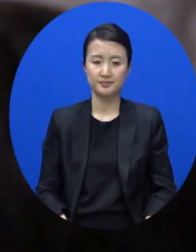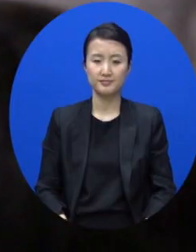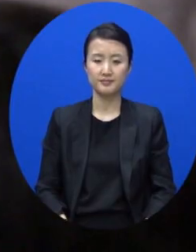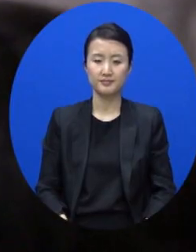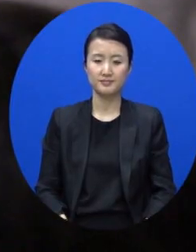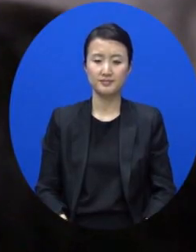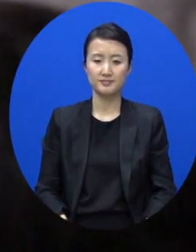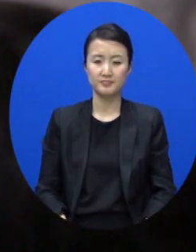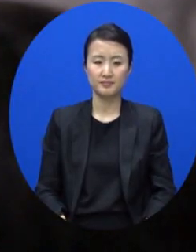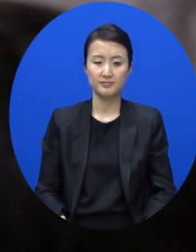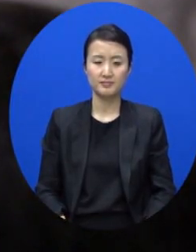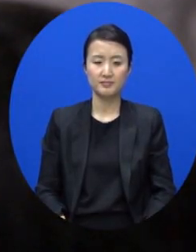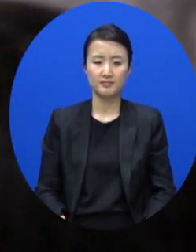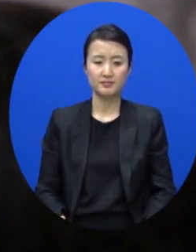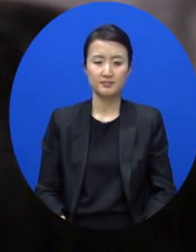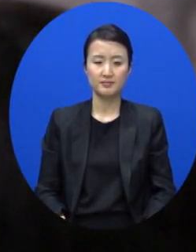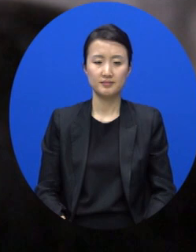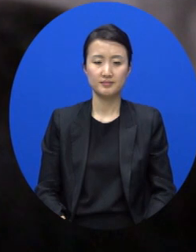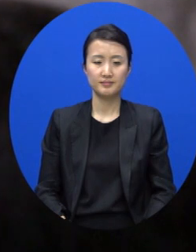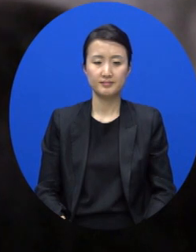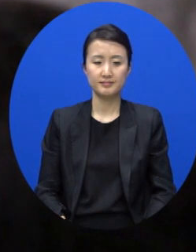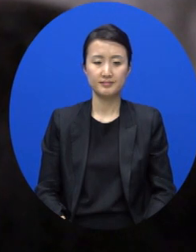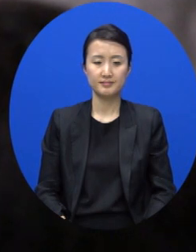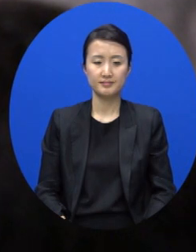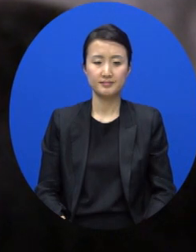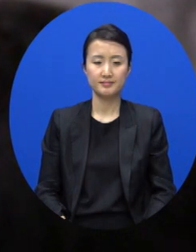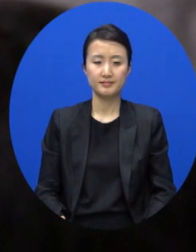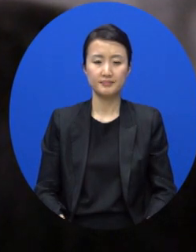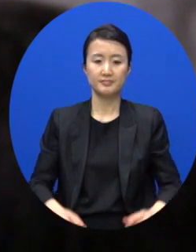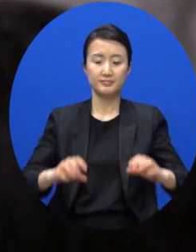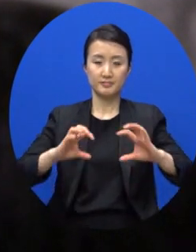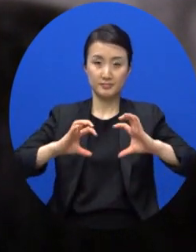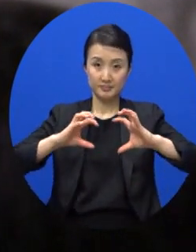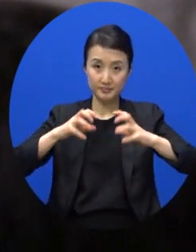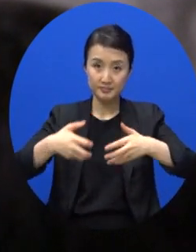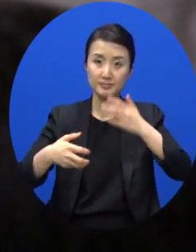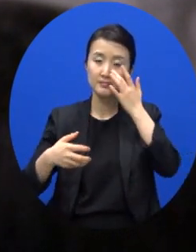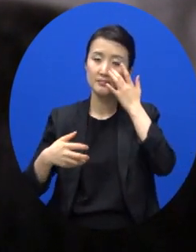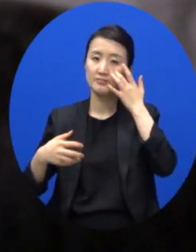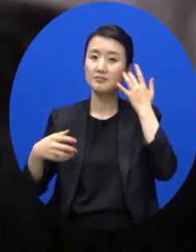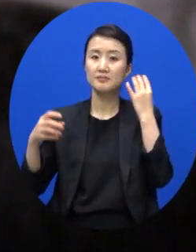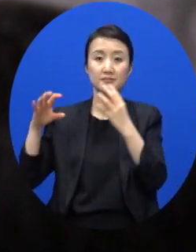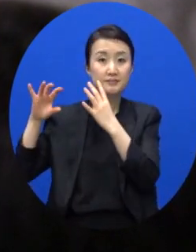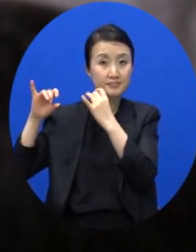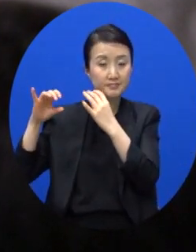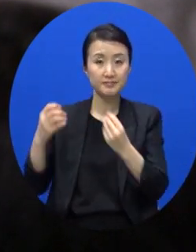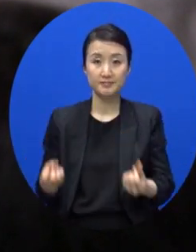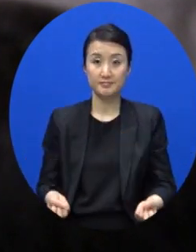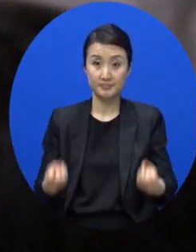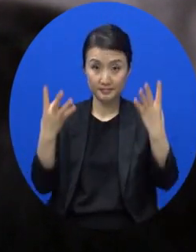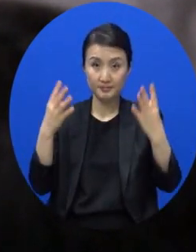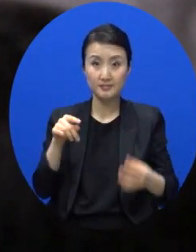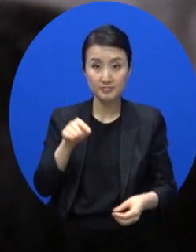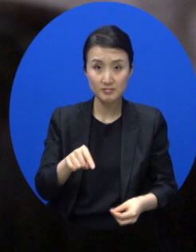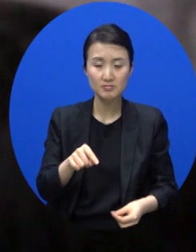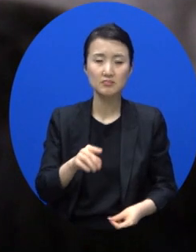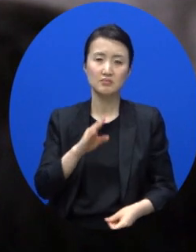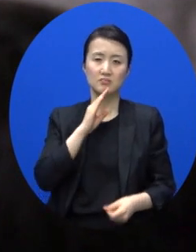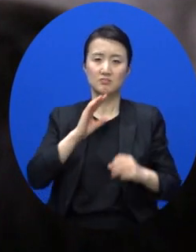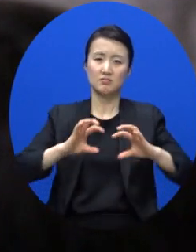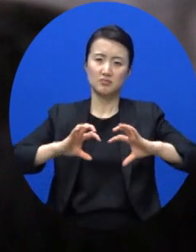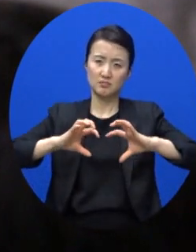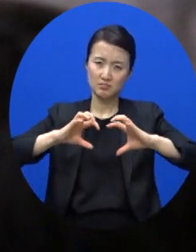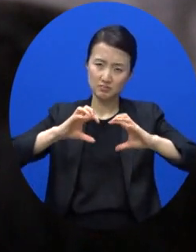그래서 우리 이런 세계 피리 축제 이런 거는 우리가 세계로 우리 문화가 나아가기